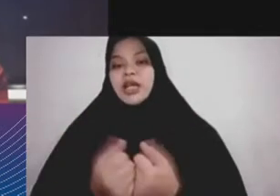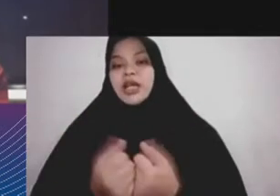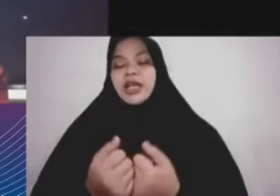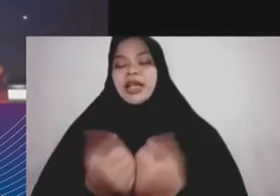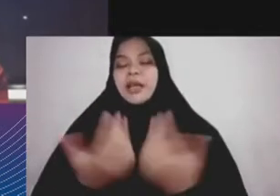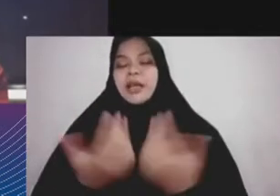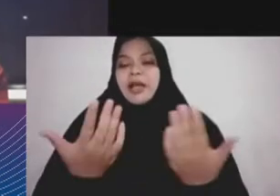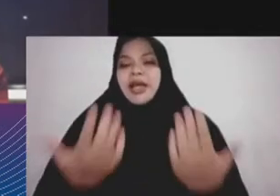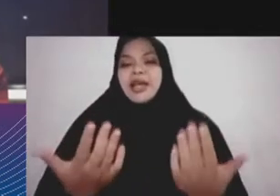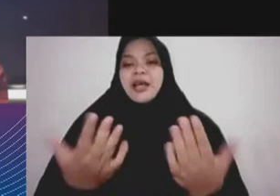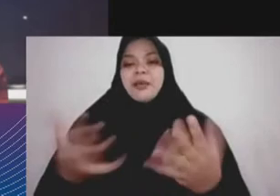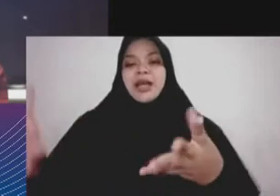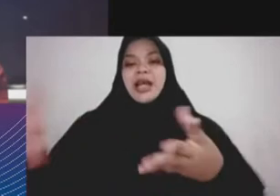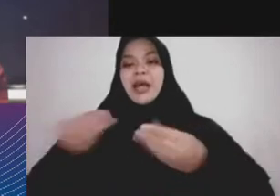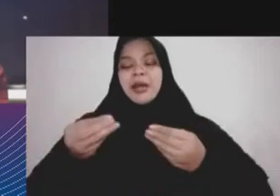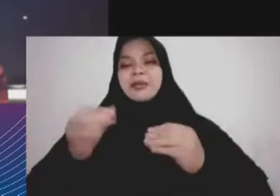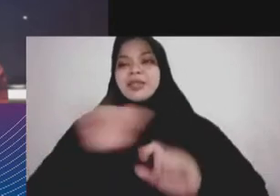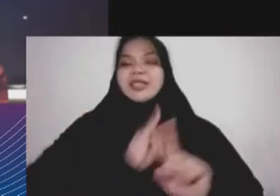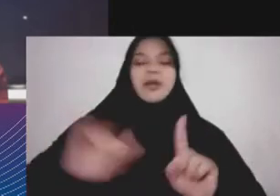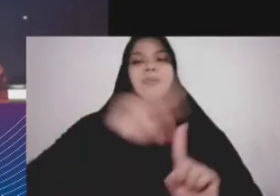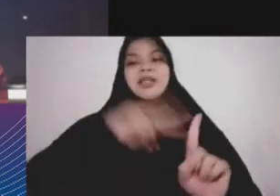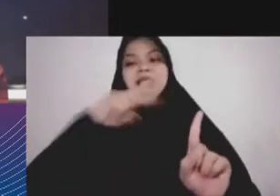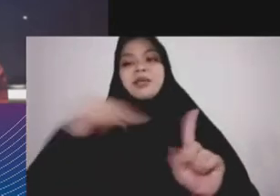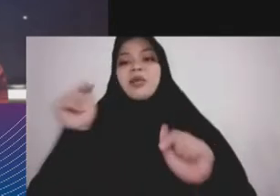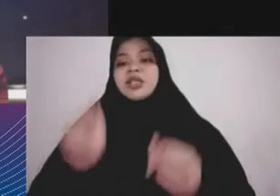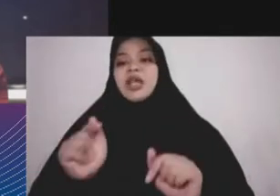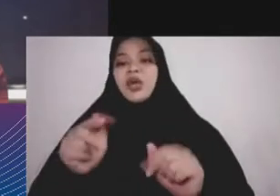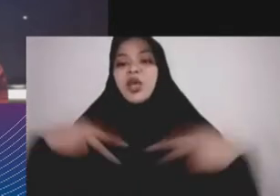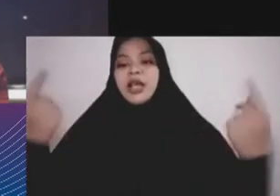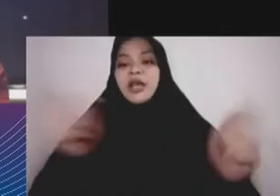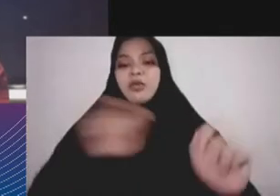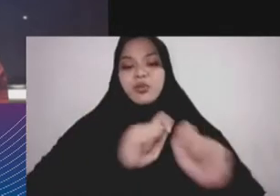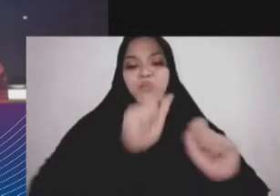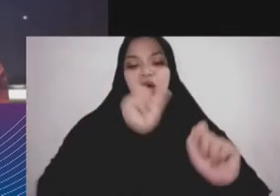persamaan persepsi. Saya pikir soalnya kalau kita membuat definisi